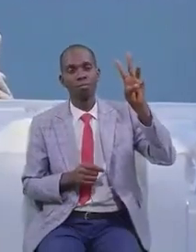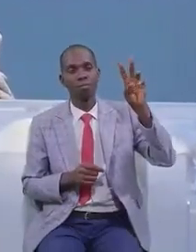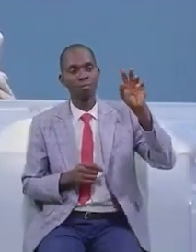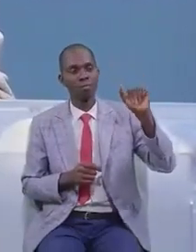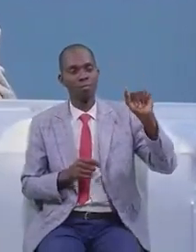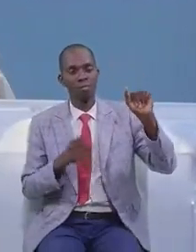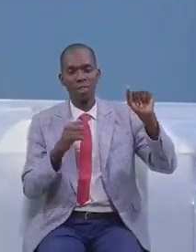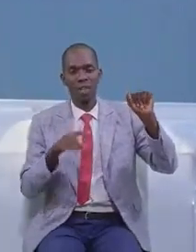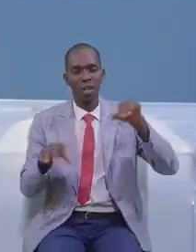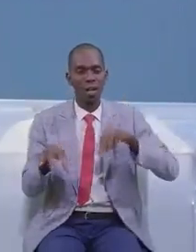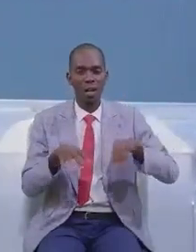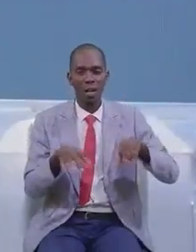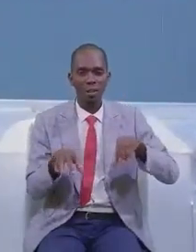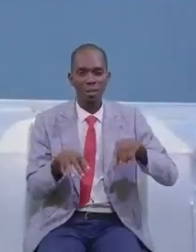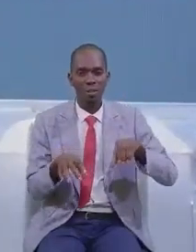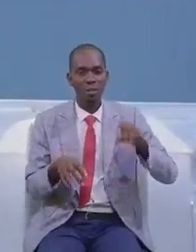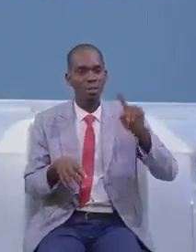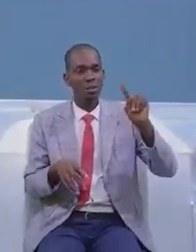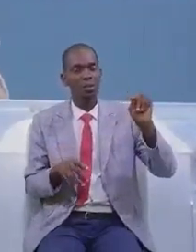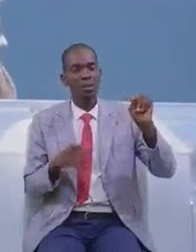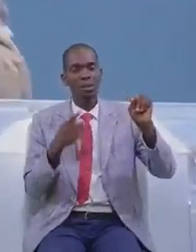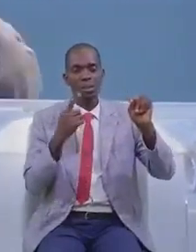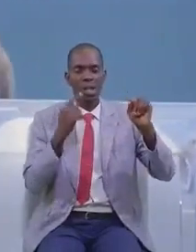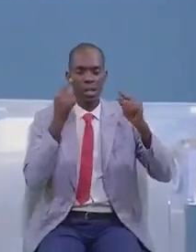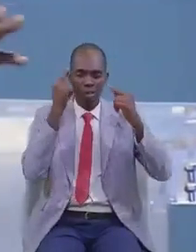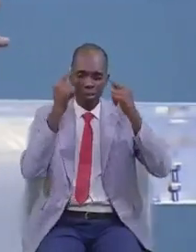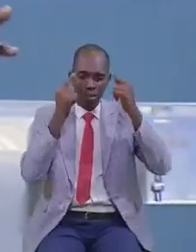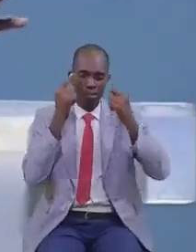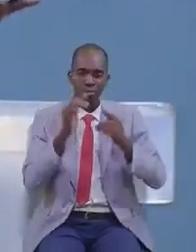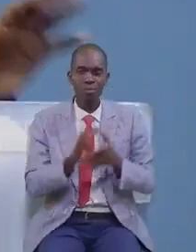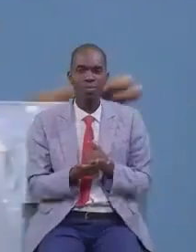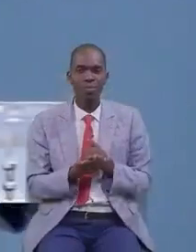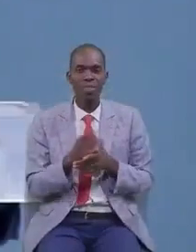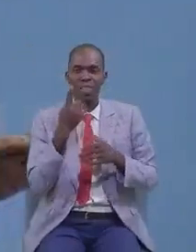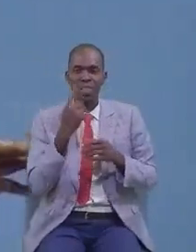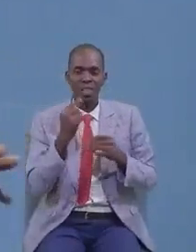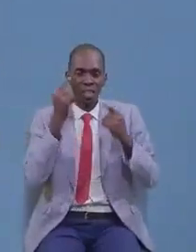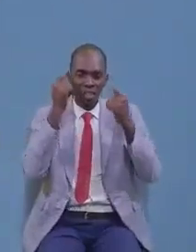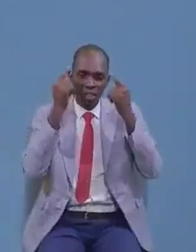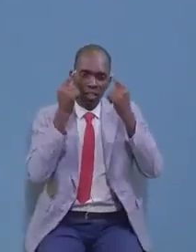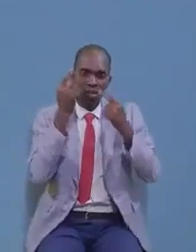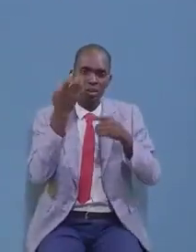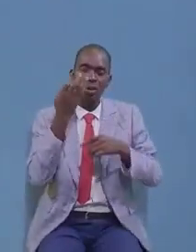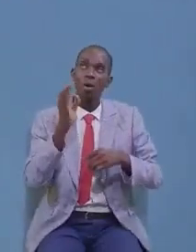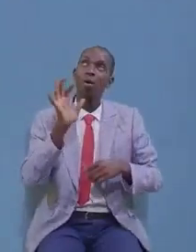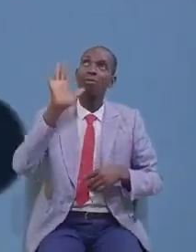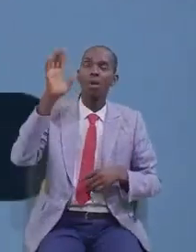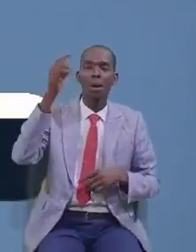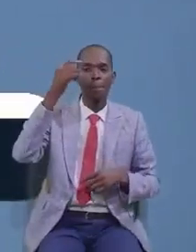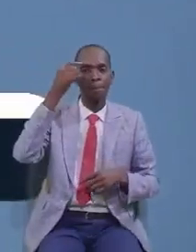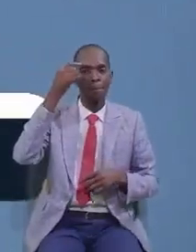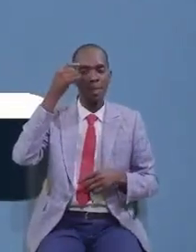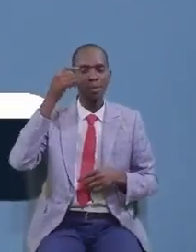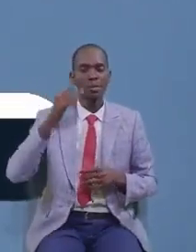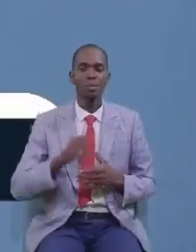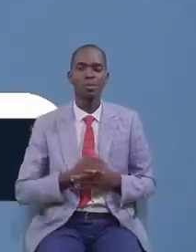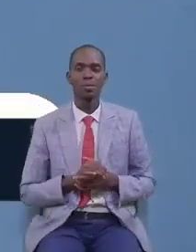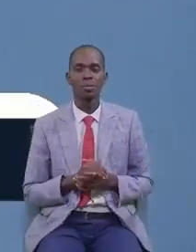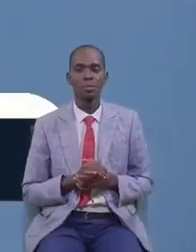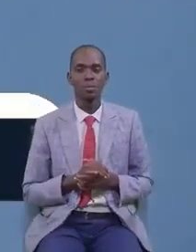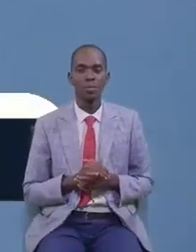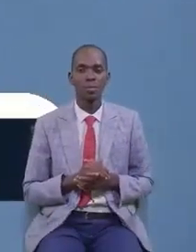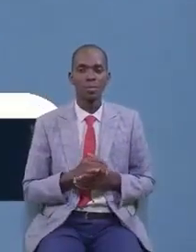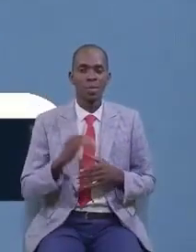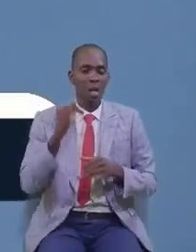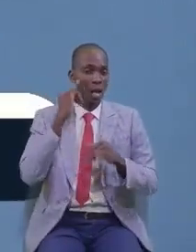act, చర్యలు, the thoughts, మూడవది ఆలోచనలు, the thoughts of his mind, ఆయన మనసులో ఉన్న ఆలోచనలు. I see